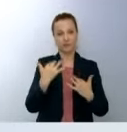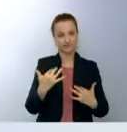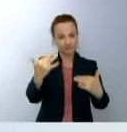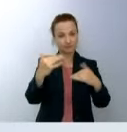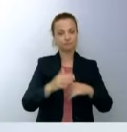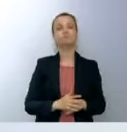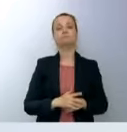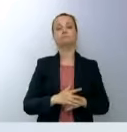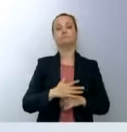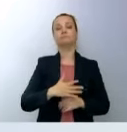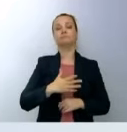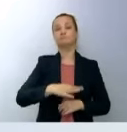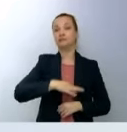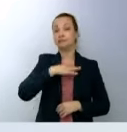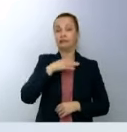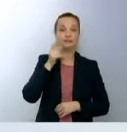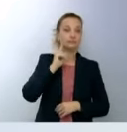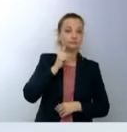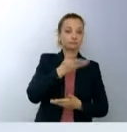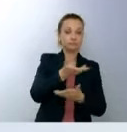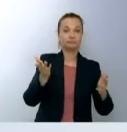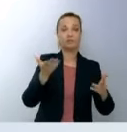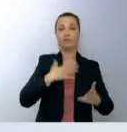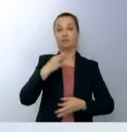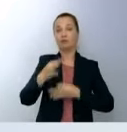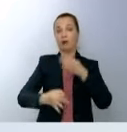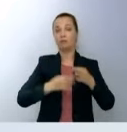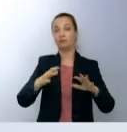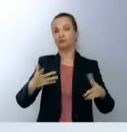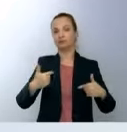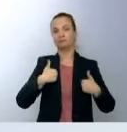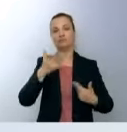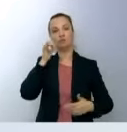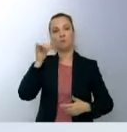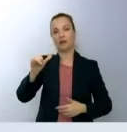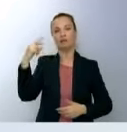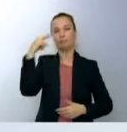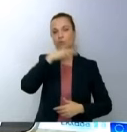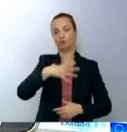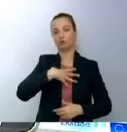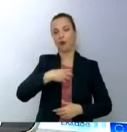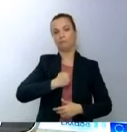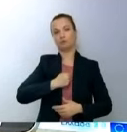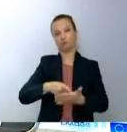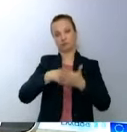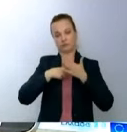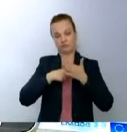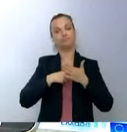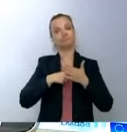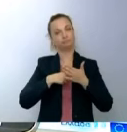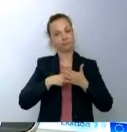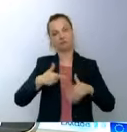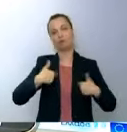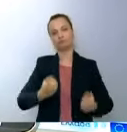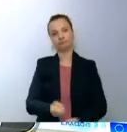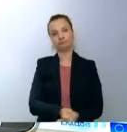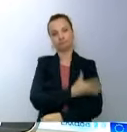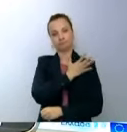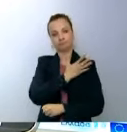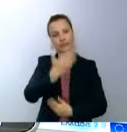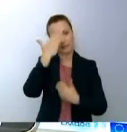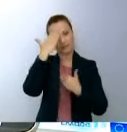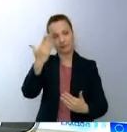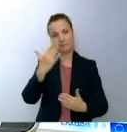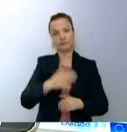πραγματικά πάρα πολύ μεγάλη τιμή και ευχαριστώ τον κύριο πρωθυπουργό για την εμπιστοσύνη που μου έχει δείξει να βρίσκομαι σήμερα στην εξαιρετικά